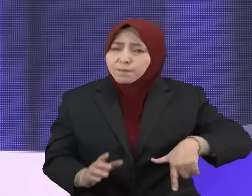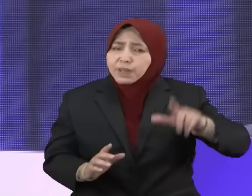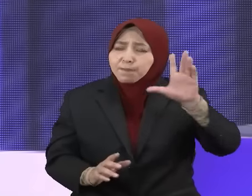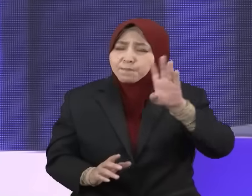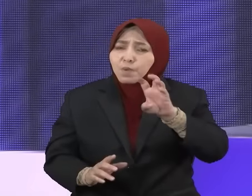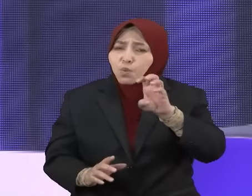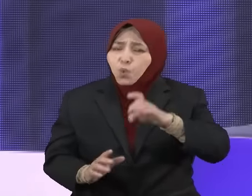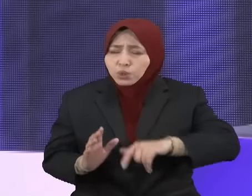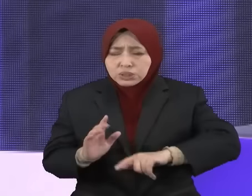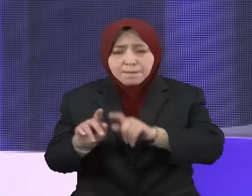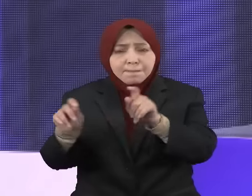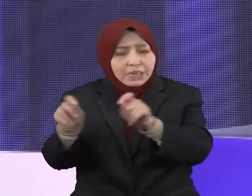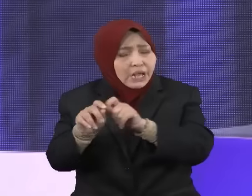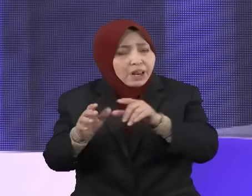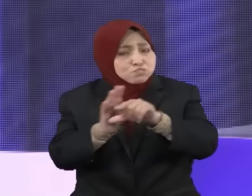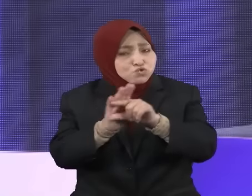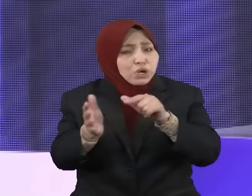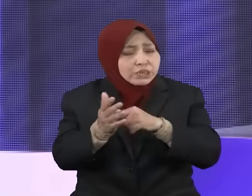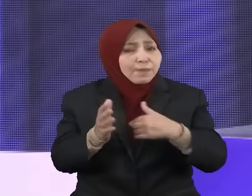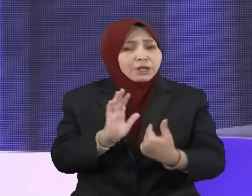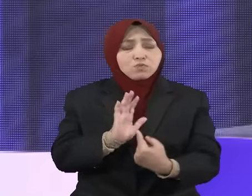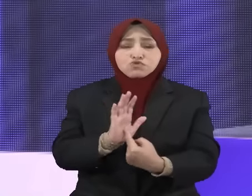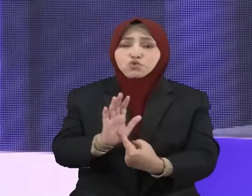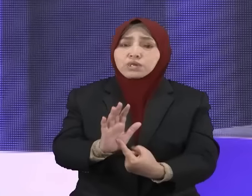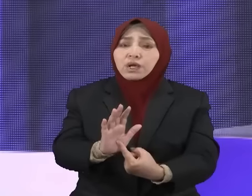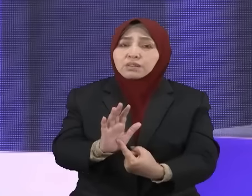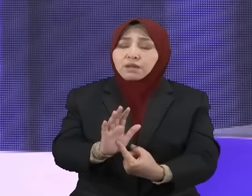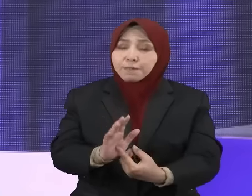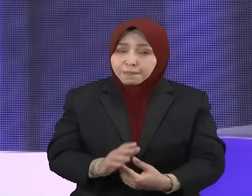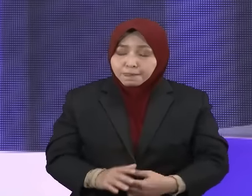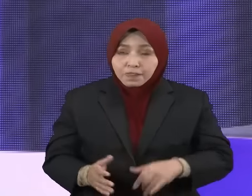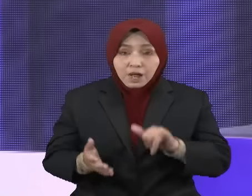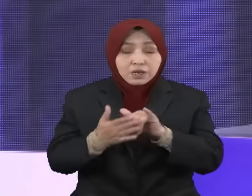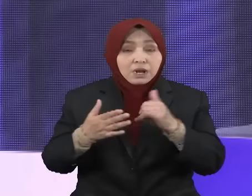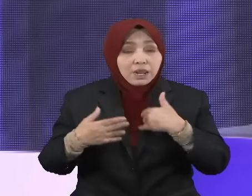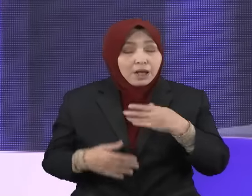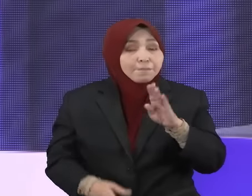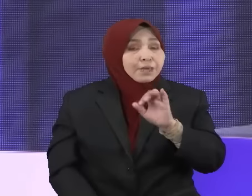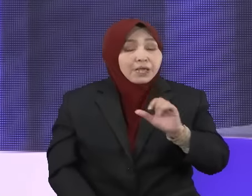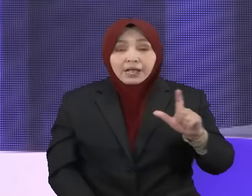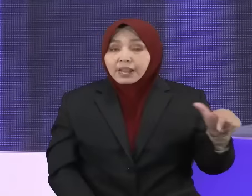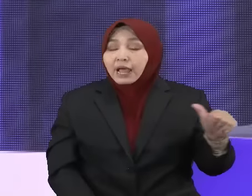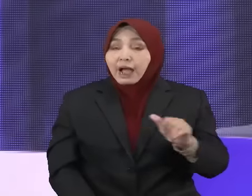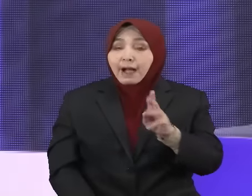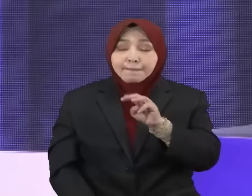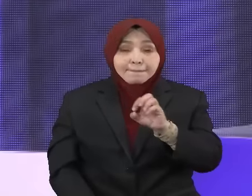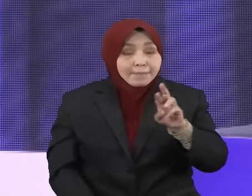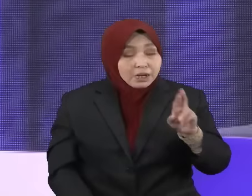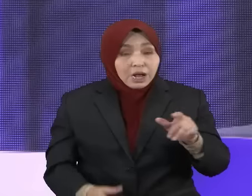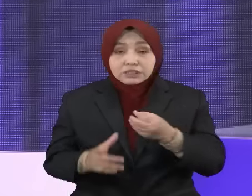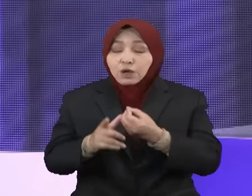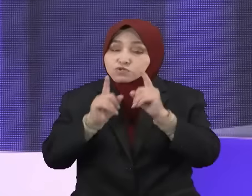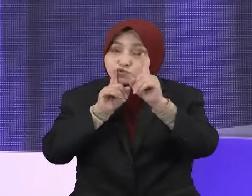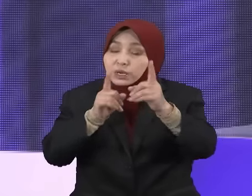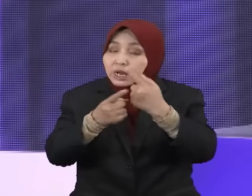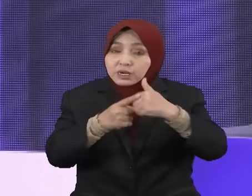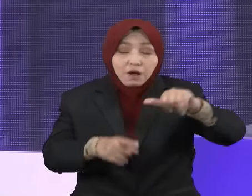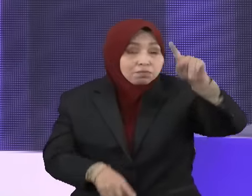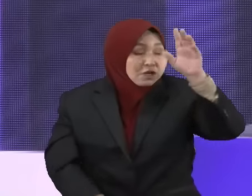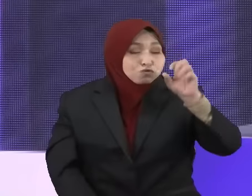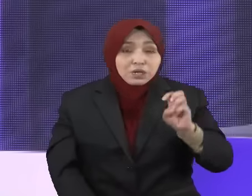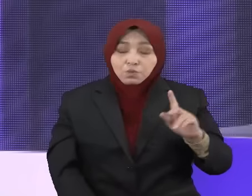tempat di dalam surah ini nak menunjukkan bahawa ia adalah fi'il amar, ia adalah fi'il ataupun suruhan daripada Allah